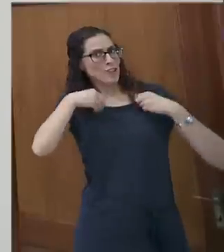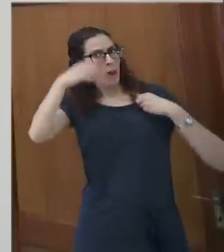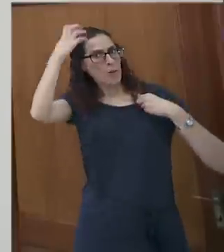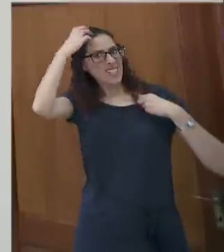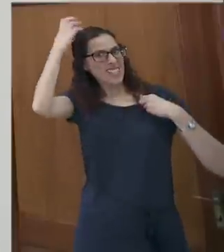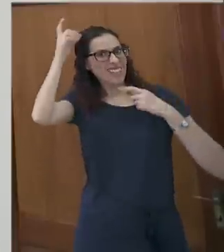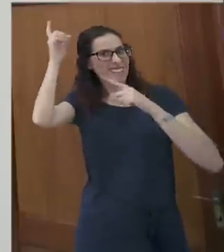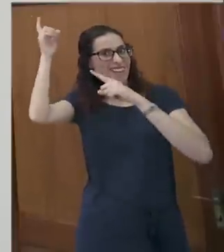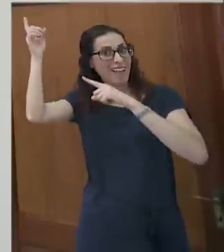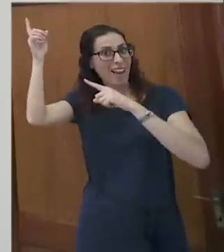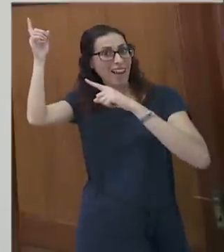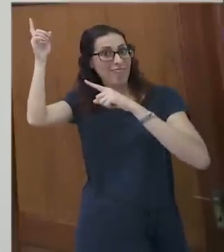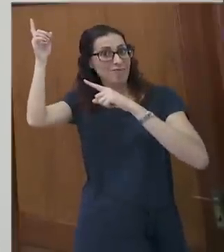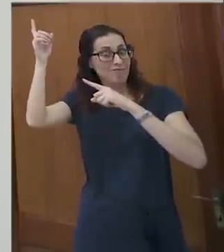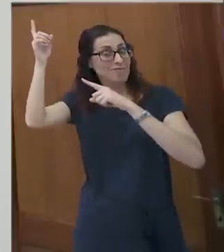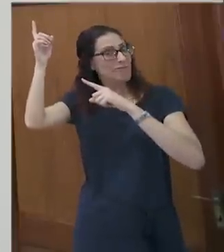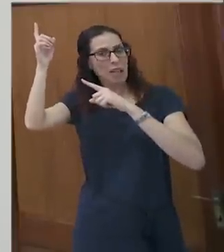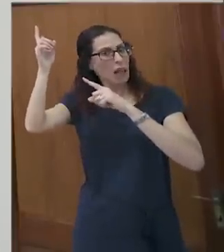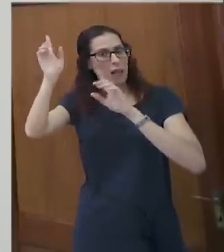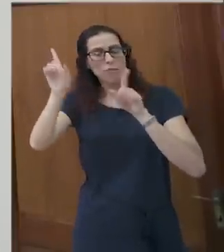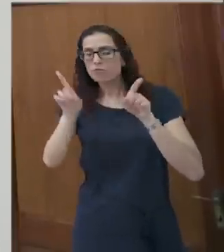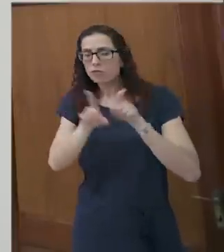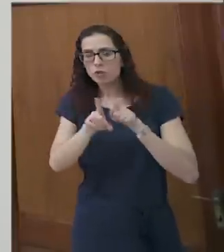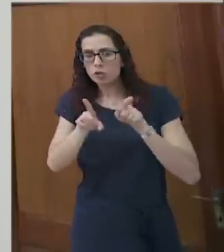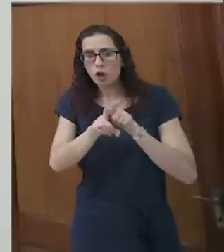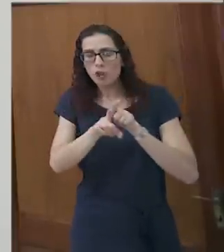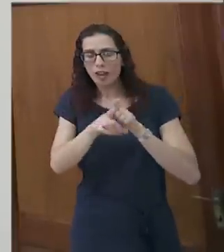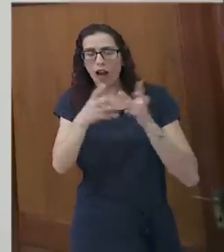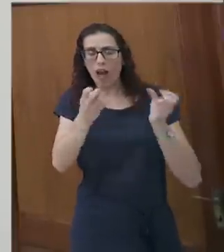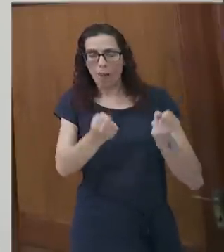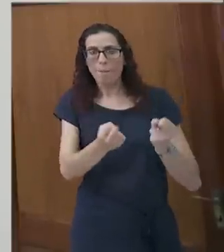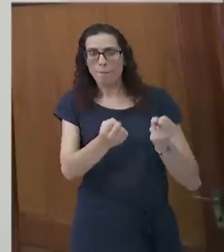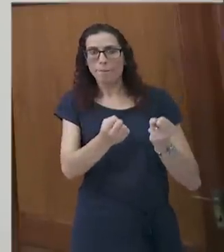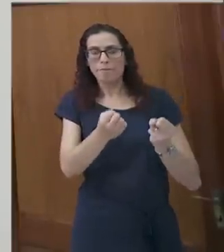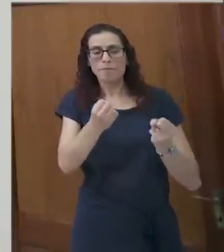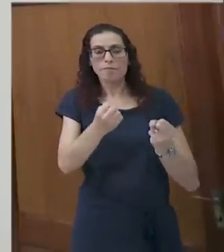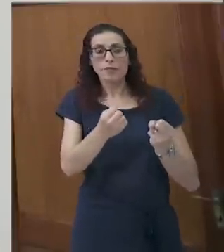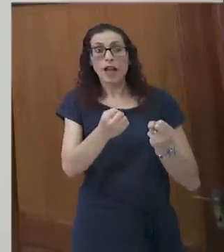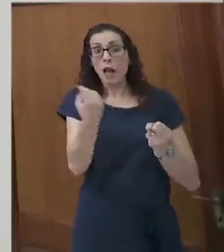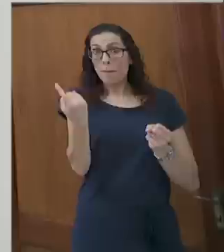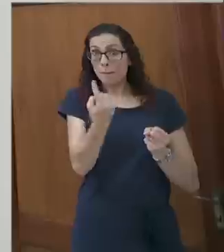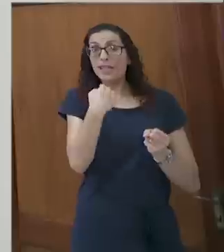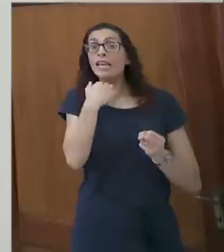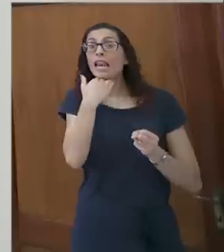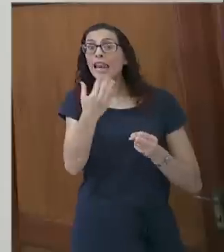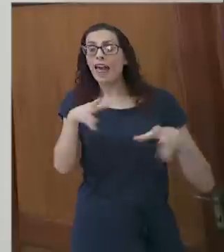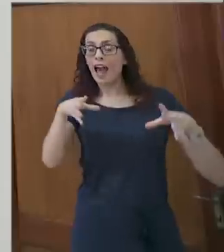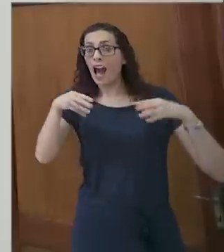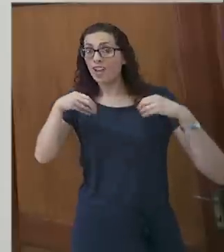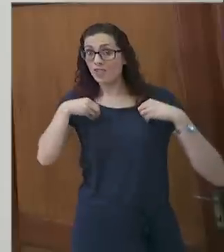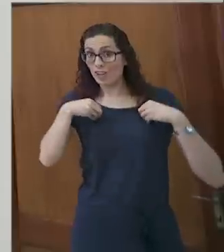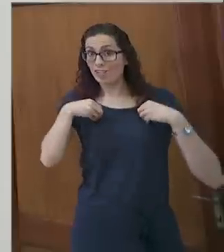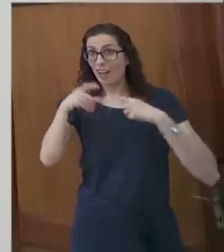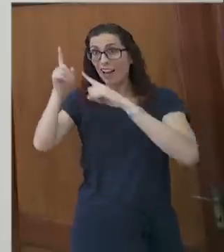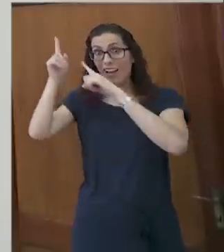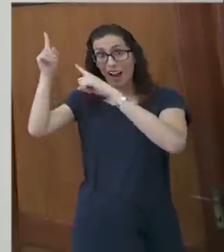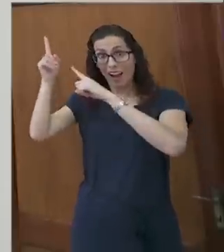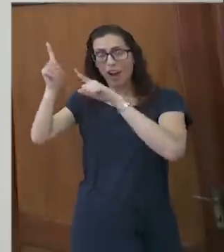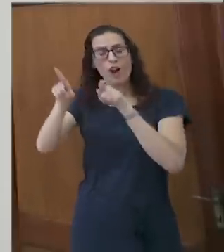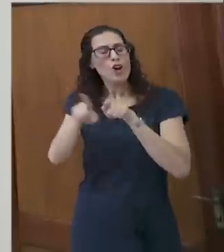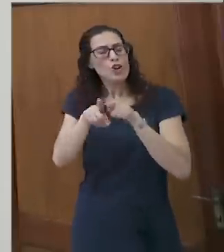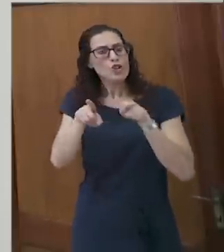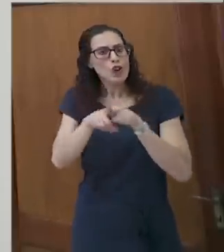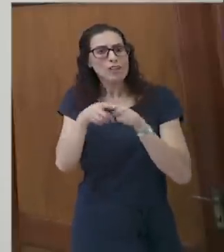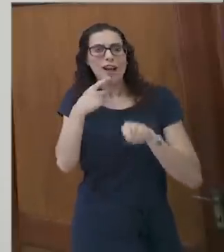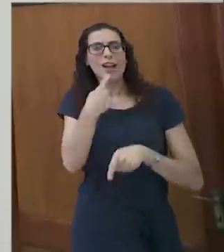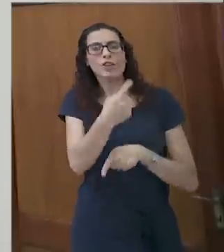Natalla m'għandix post. Le, għalilhom għidu s-Sant Natalla waslet ukoll. Tom ma